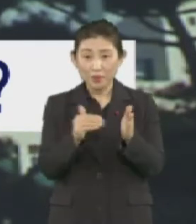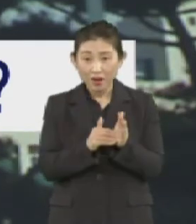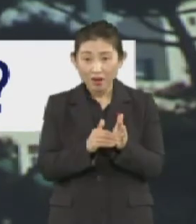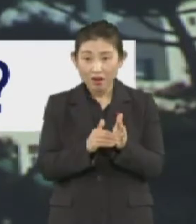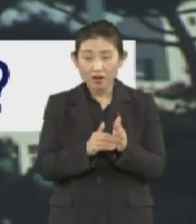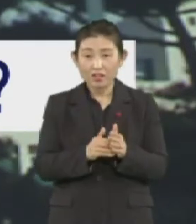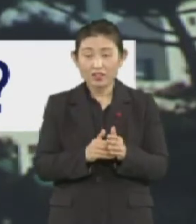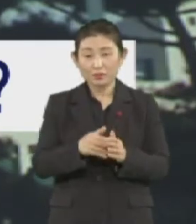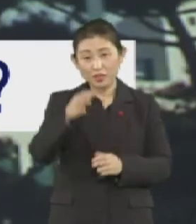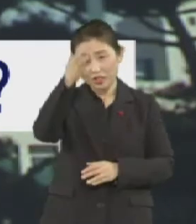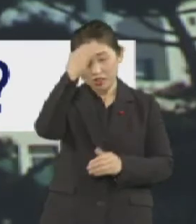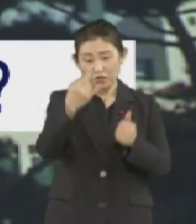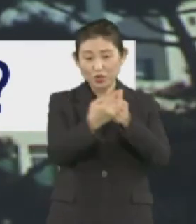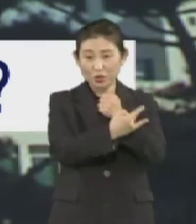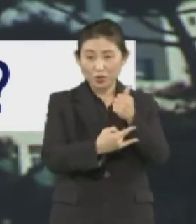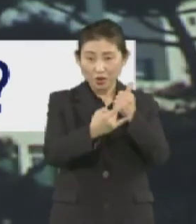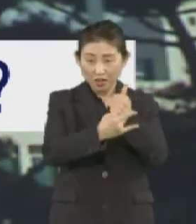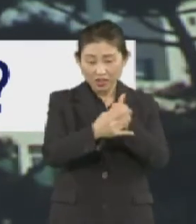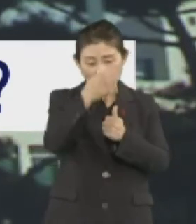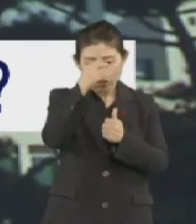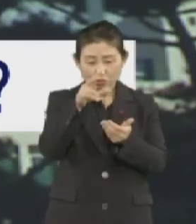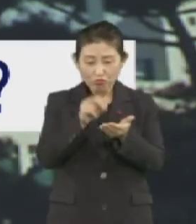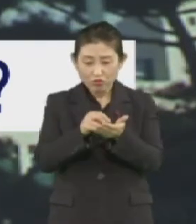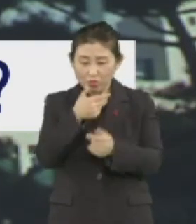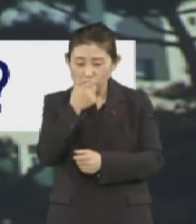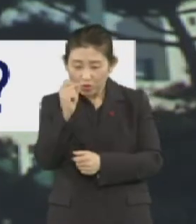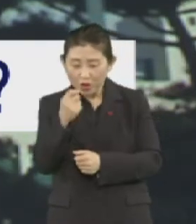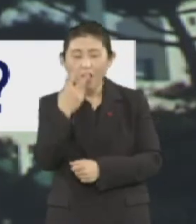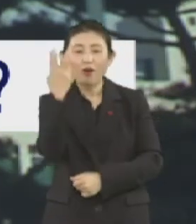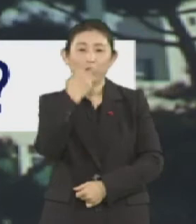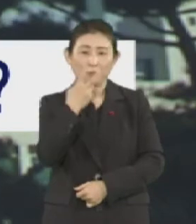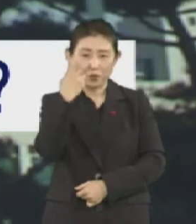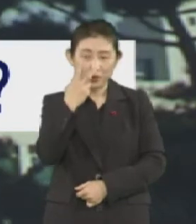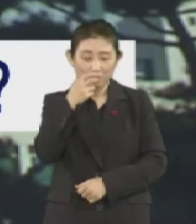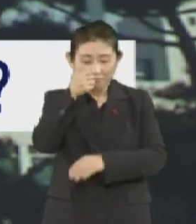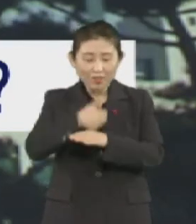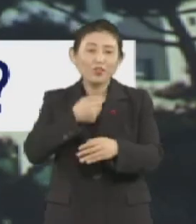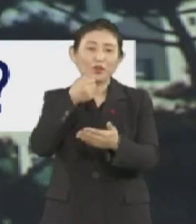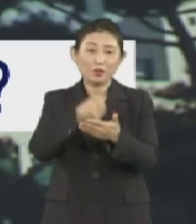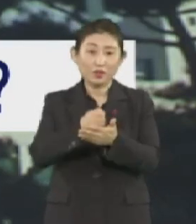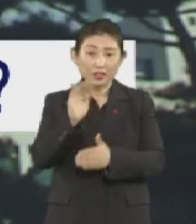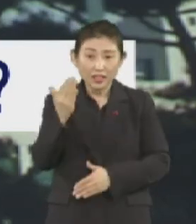최종적으로 기술위원회를 통해서 이 기술적인 문제들에 대한 검토를 통해서 결정이 되고